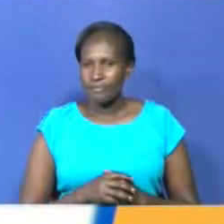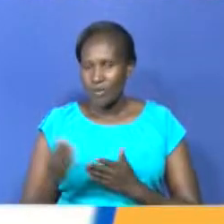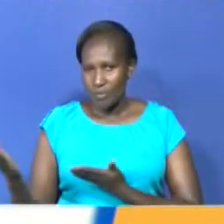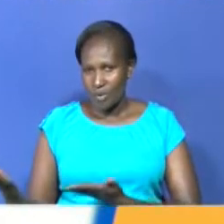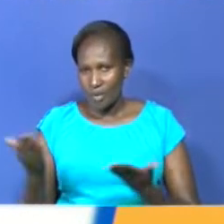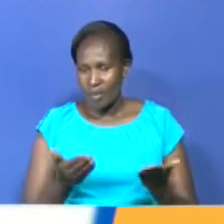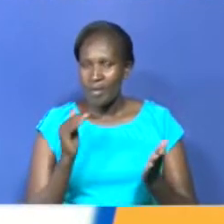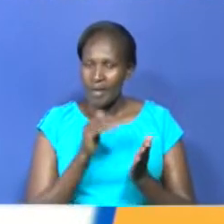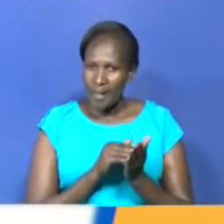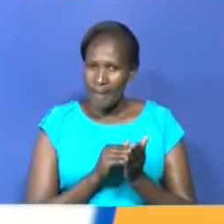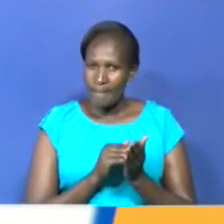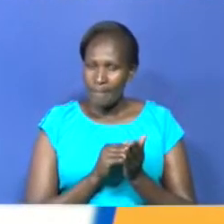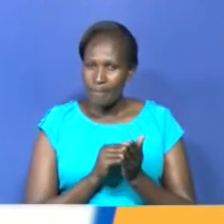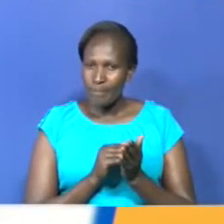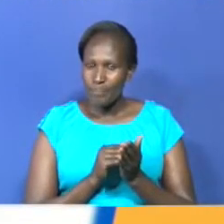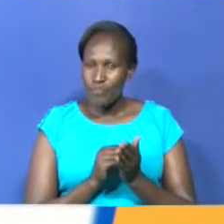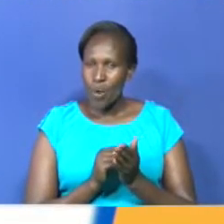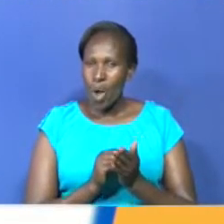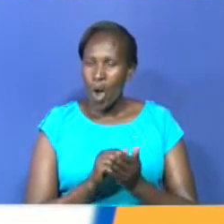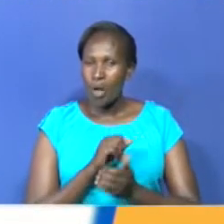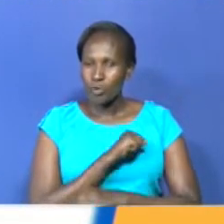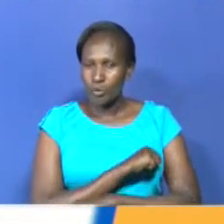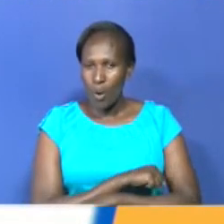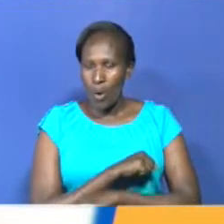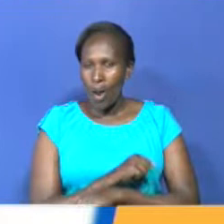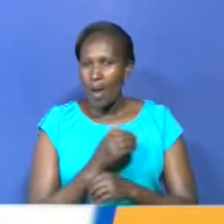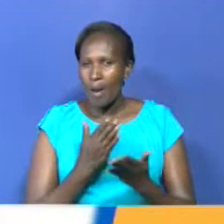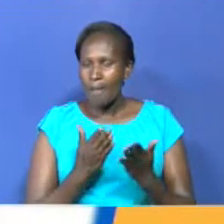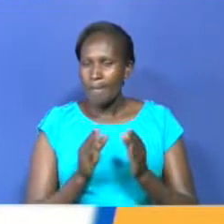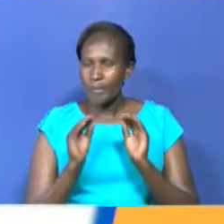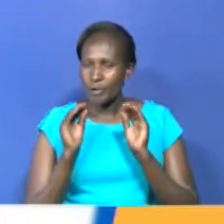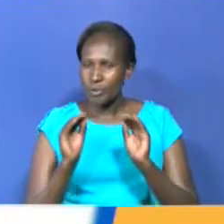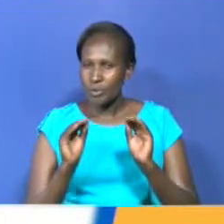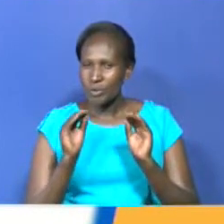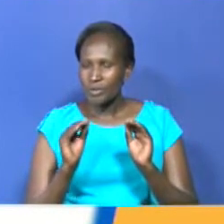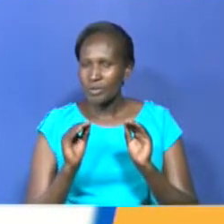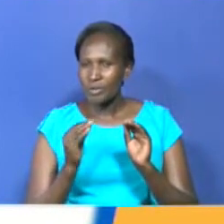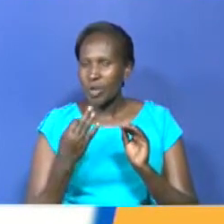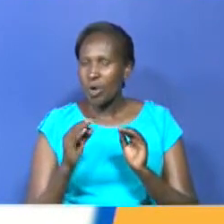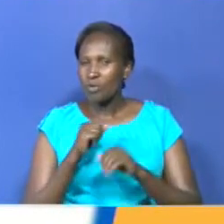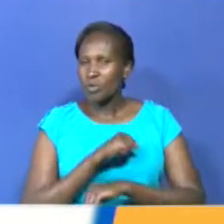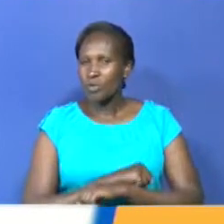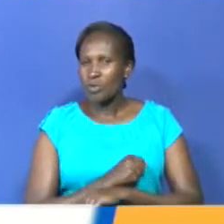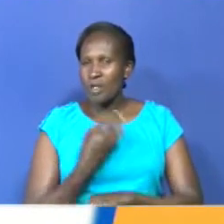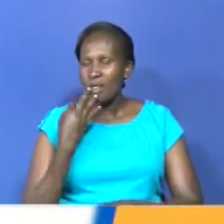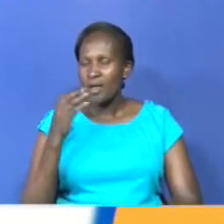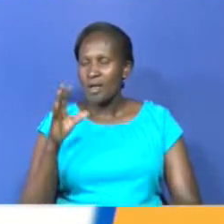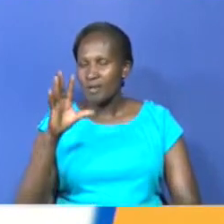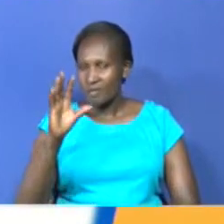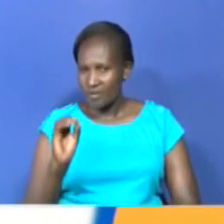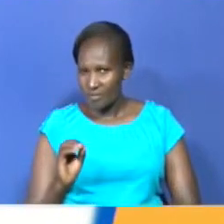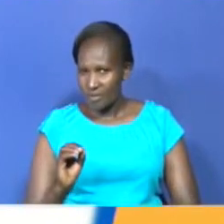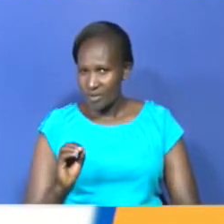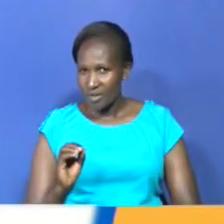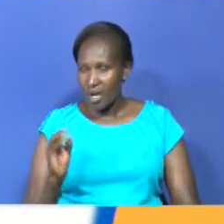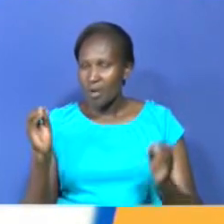Karibu tena. Shule ya kibinafsi ya Bridge International imeandaa kongamano la mafunzo kwa wasimamizi wa shule 350 kote nchini. Kongamano